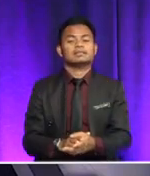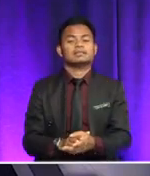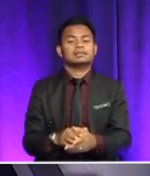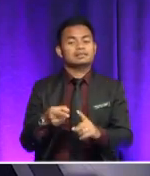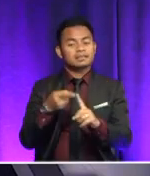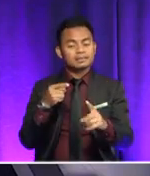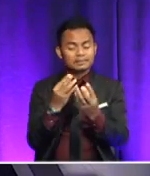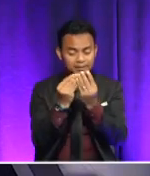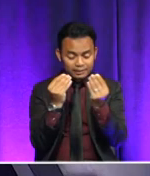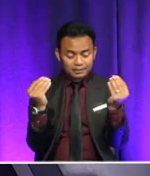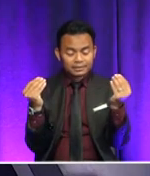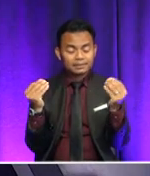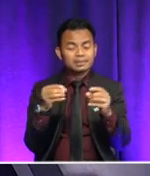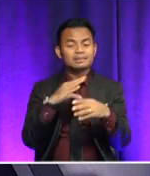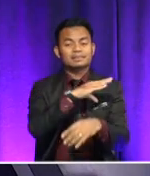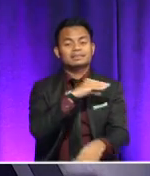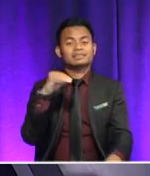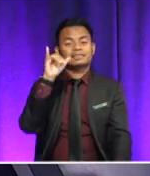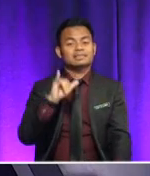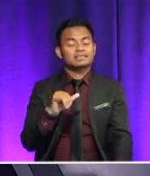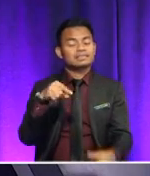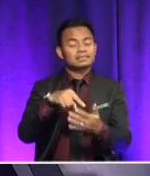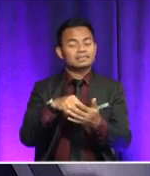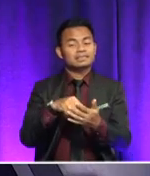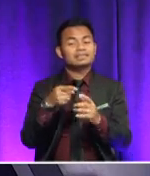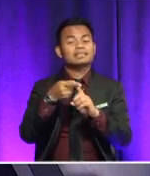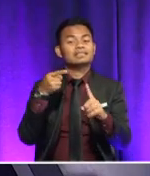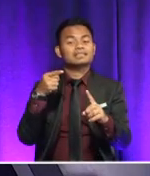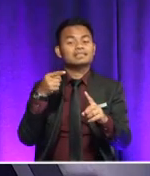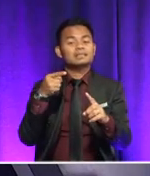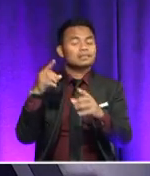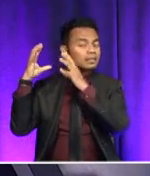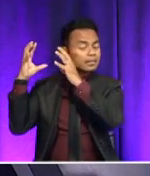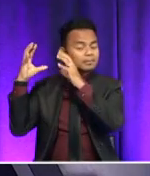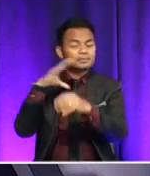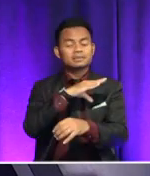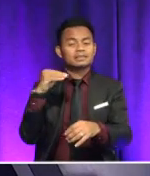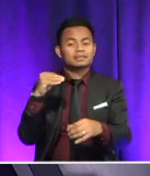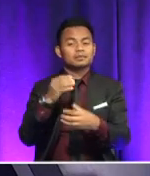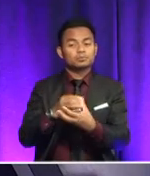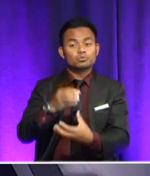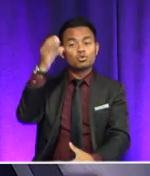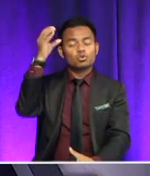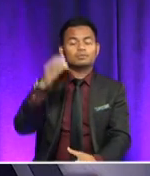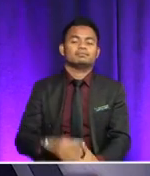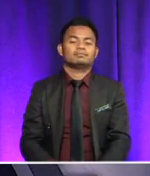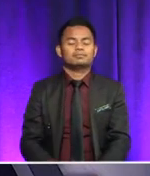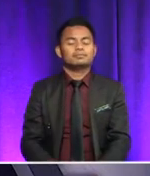dan yang ini daripada Tempurung dan juga bulu Oke Jadi kalian